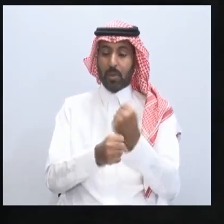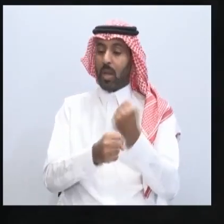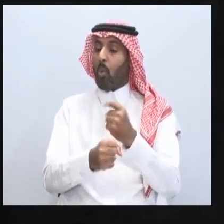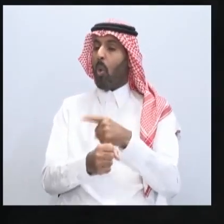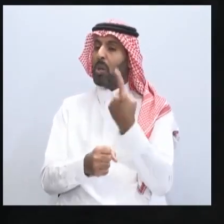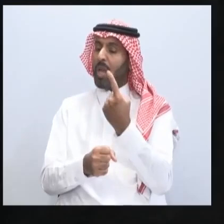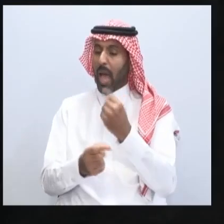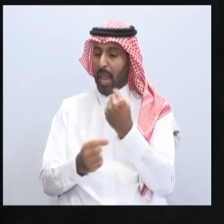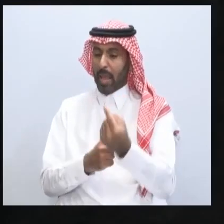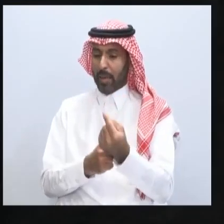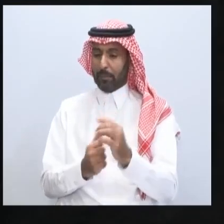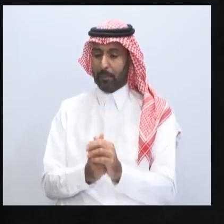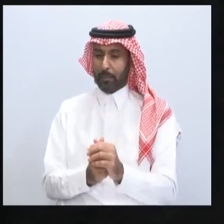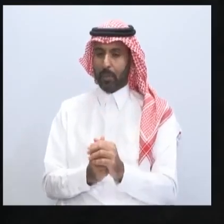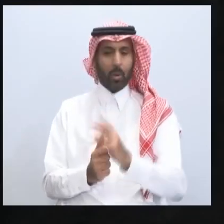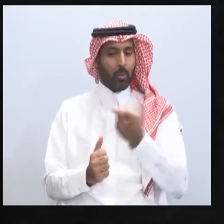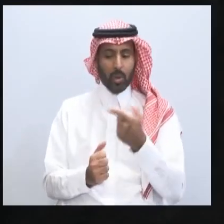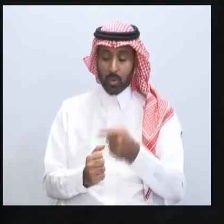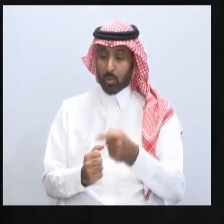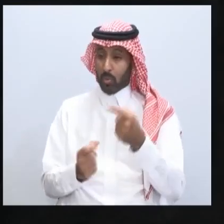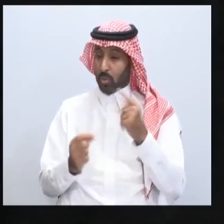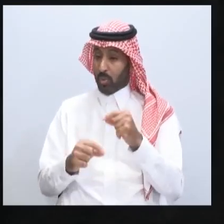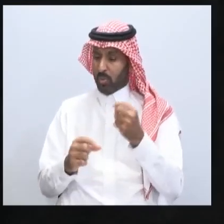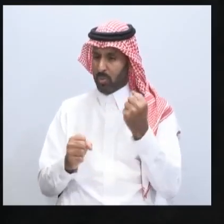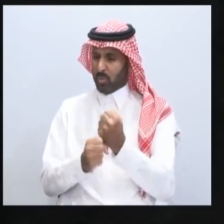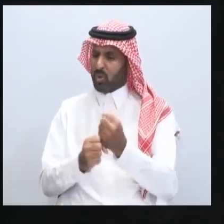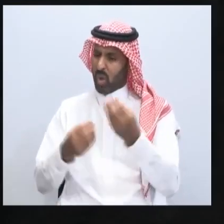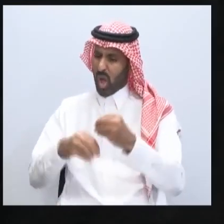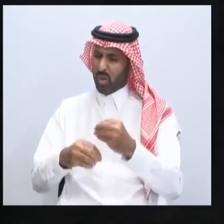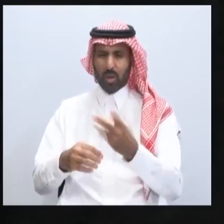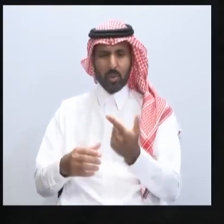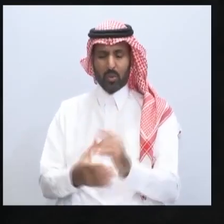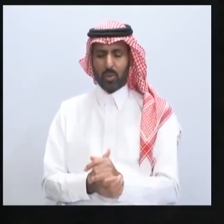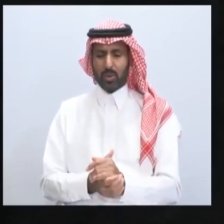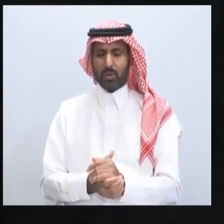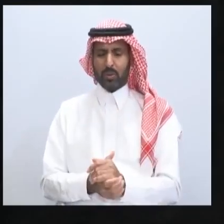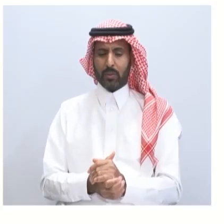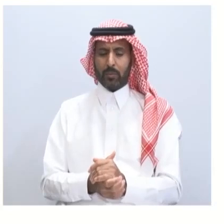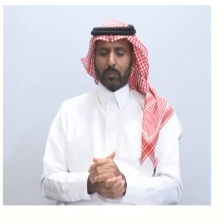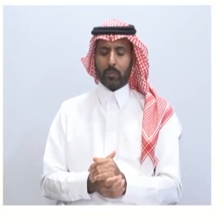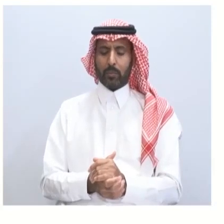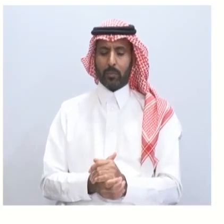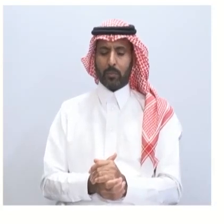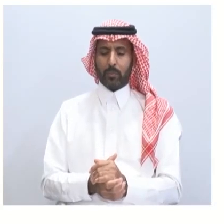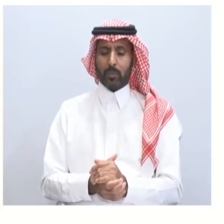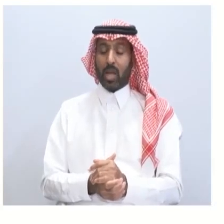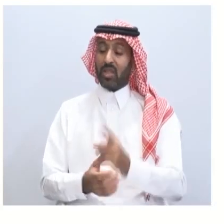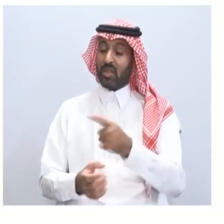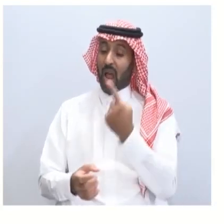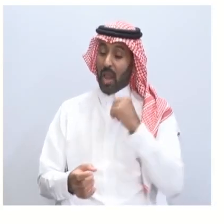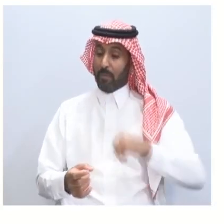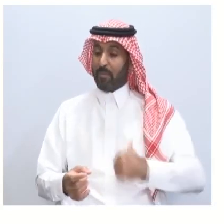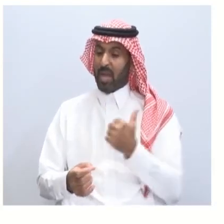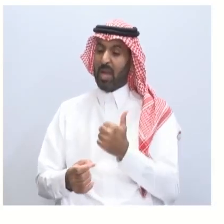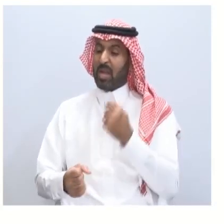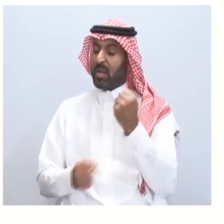بمفرده هنا من سيبذل مجهودا اكبر بارك الله فيكم مبدعين الطالب